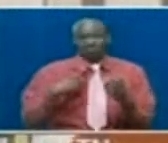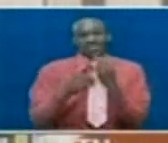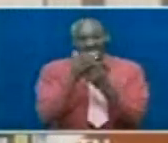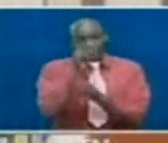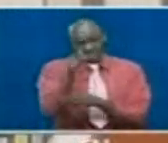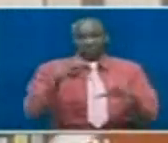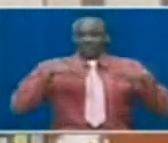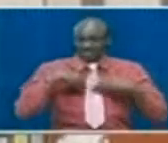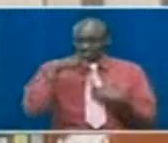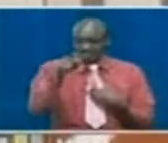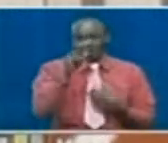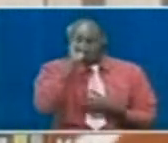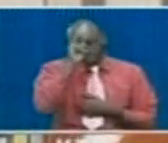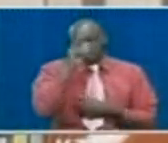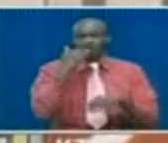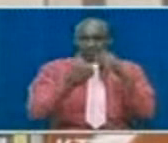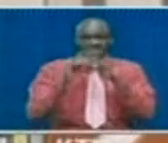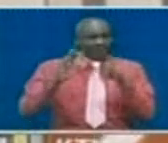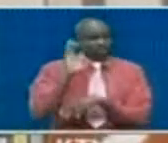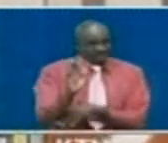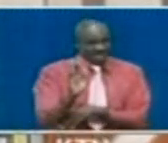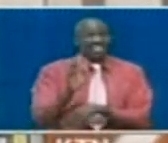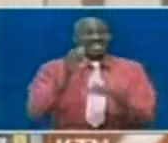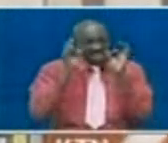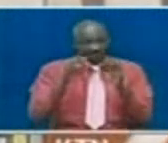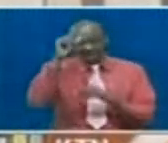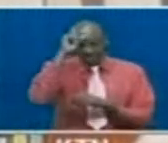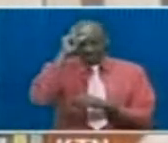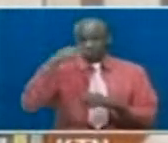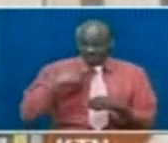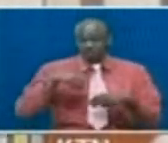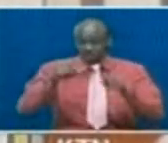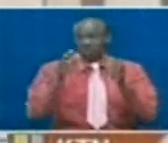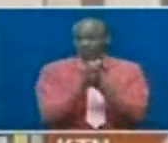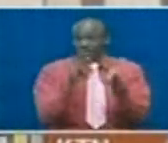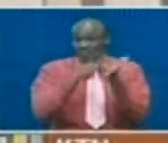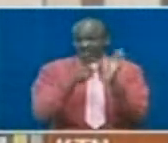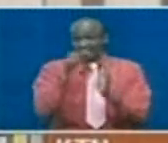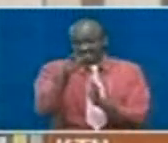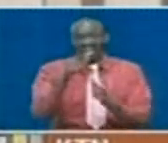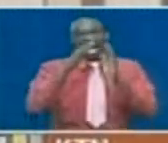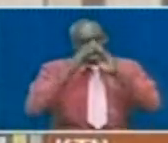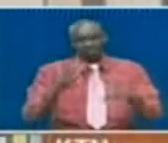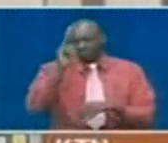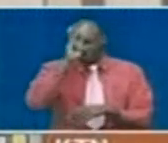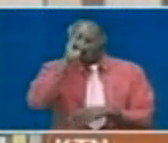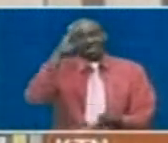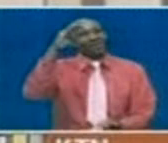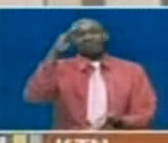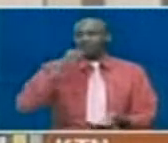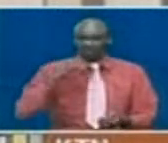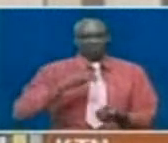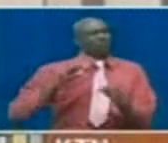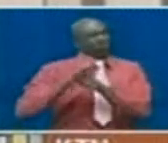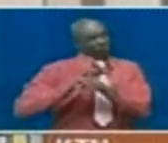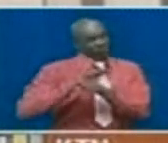kwa maafisa wa polisi. Na iwapo serikali itaendelea kutekeleza mradi huu, basi uhaba wa nyumba kwa maafisa wa polisi huenda